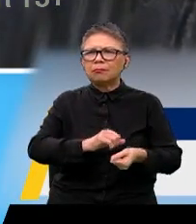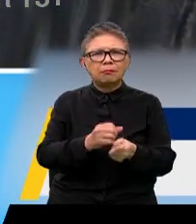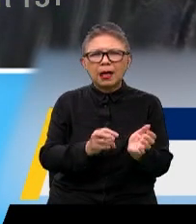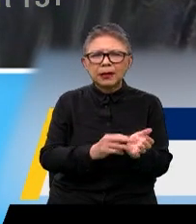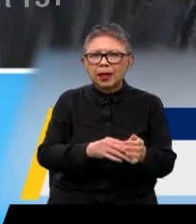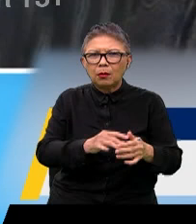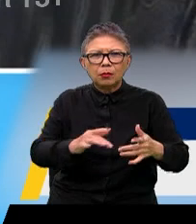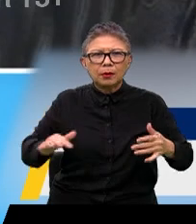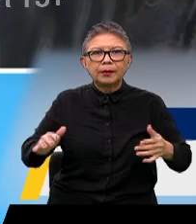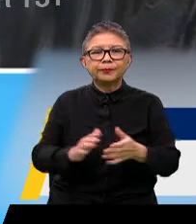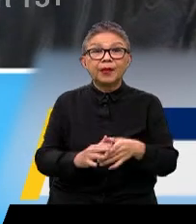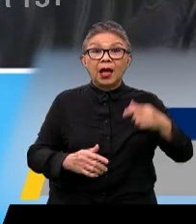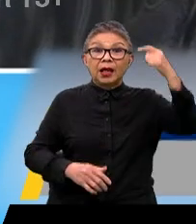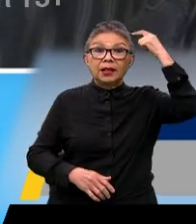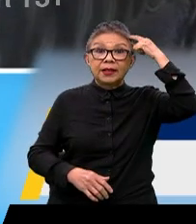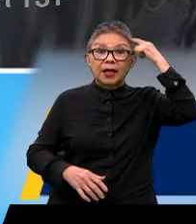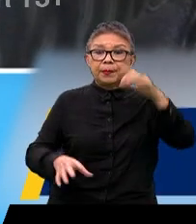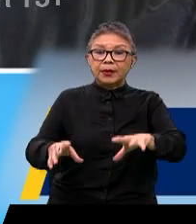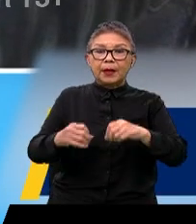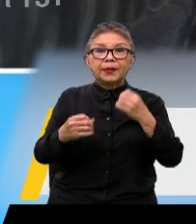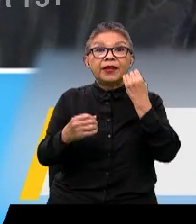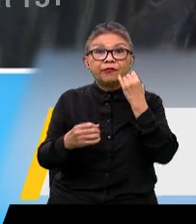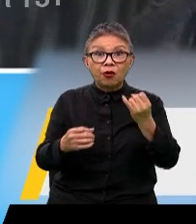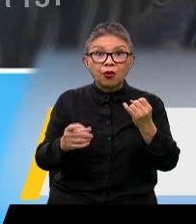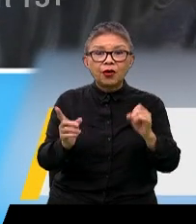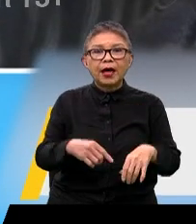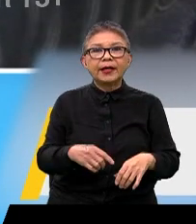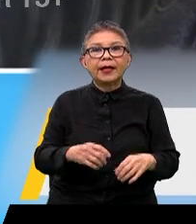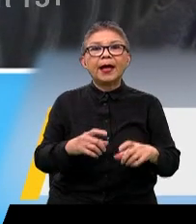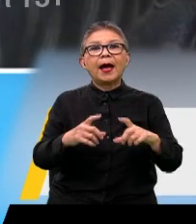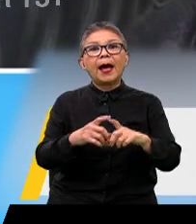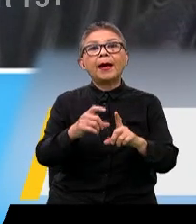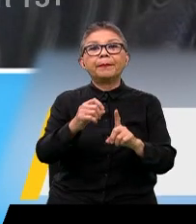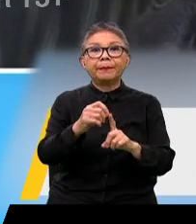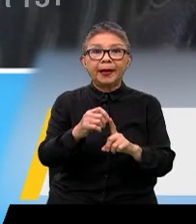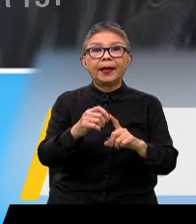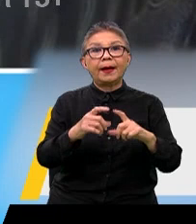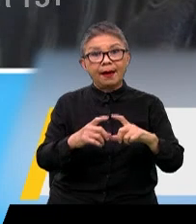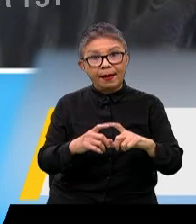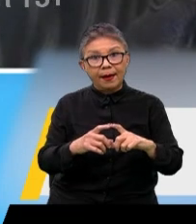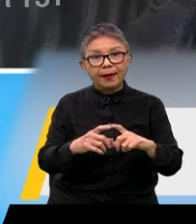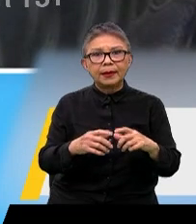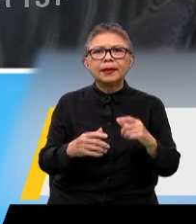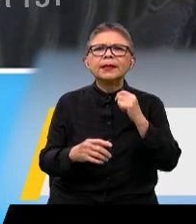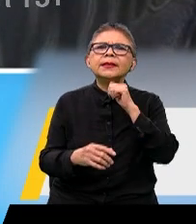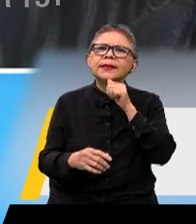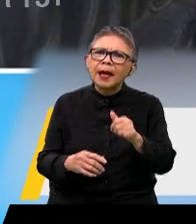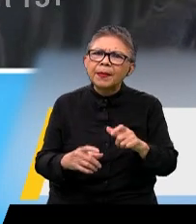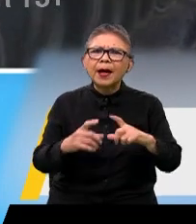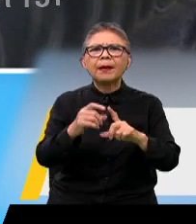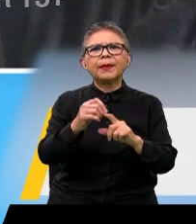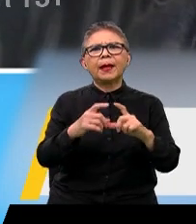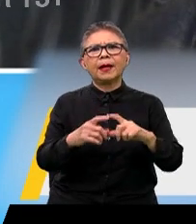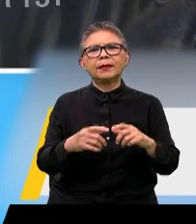Tapi tersangka ini mendapatkan info dari APA. Nah, APA ini siapa? Itu namanya